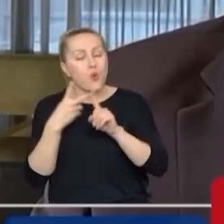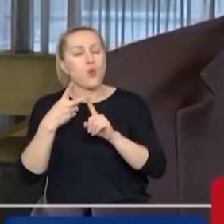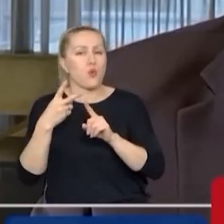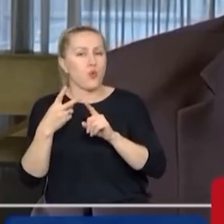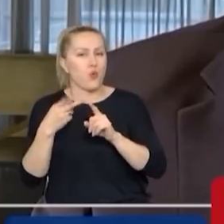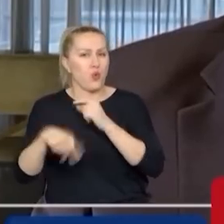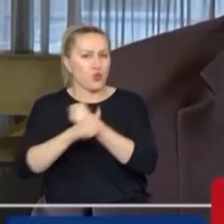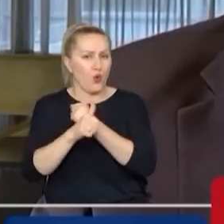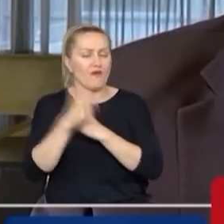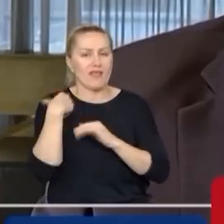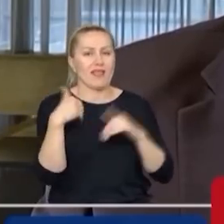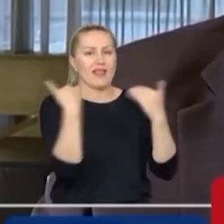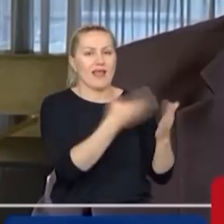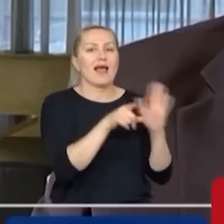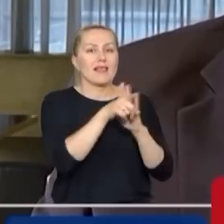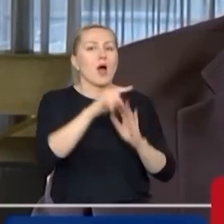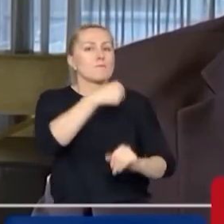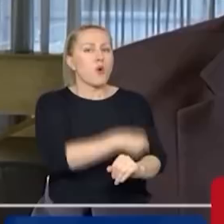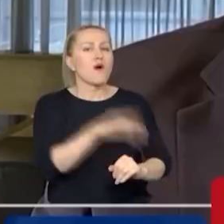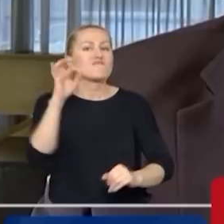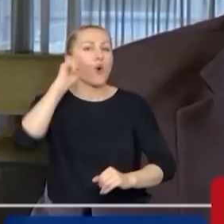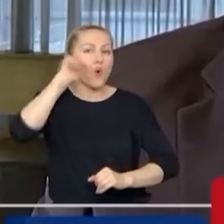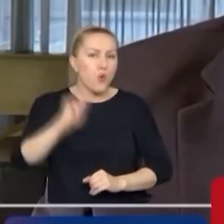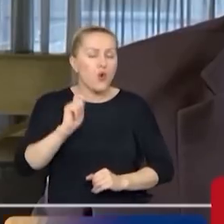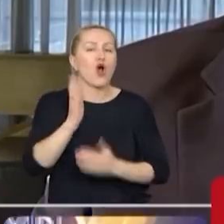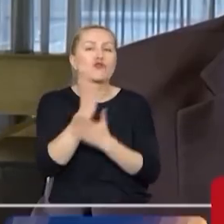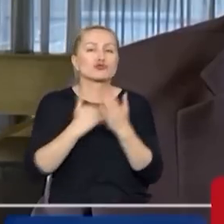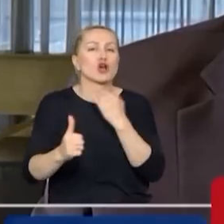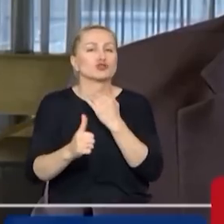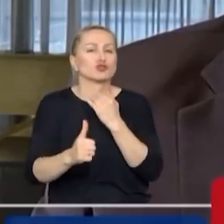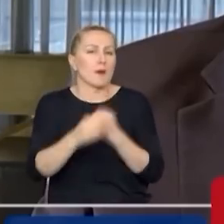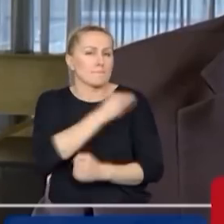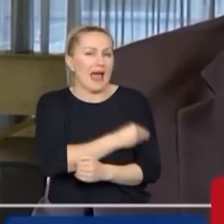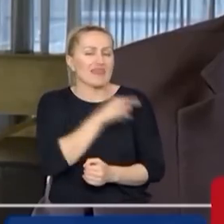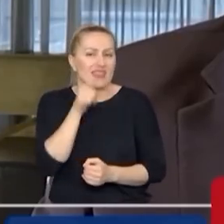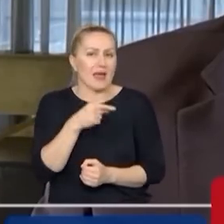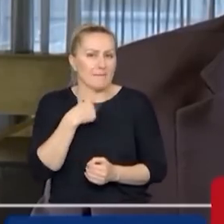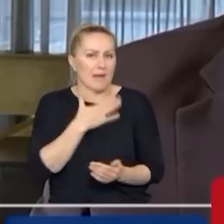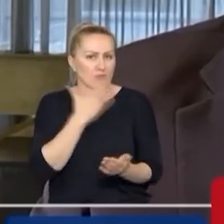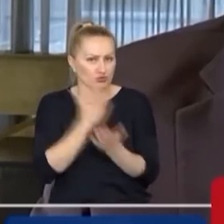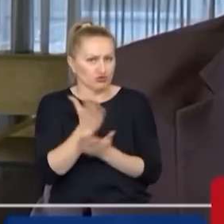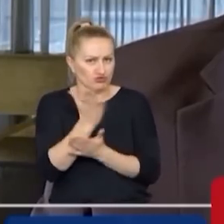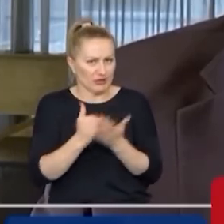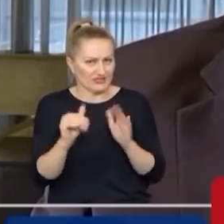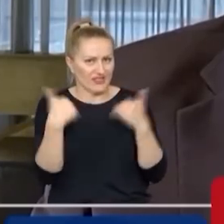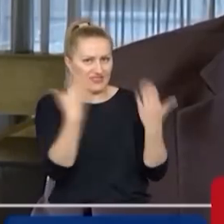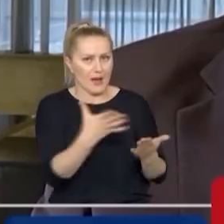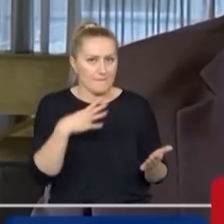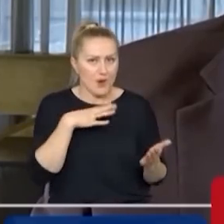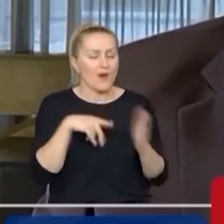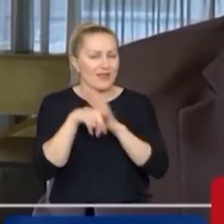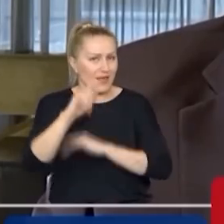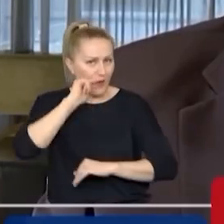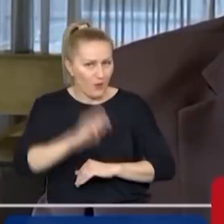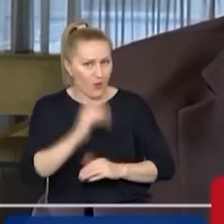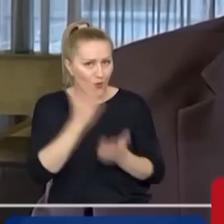dla prokuratora Ukrainy. Część tych materiałów już jest przez nas przekazana do strony ukraińskiej,